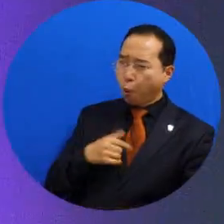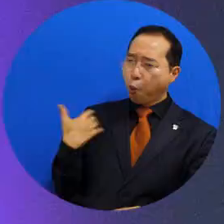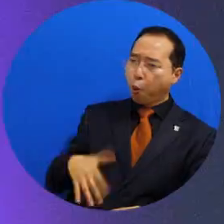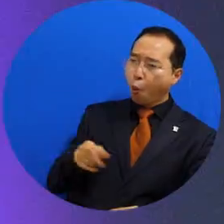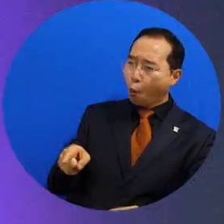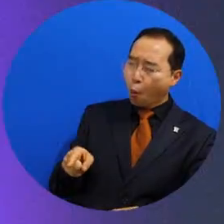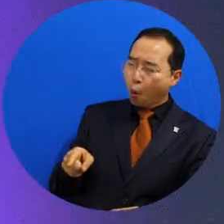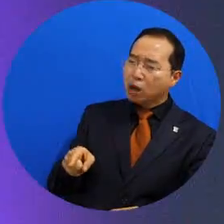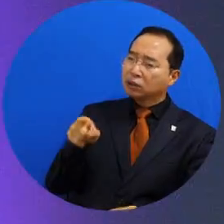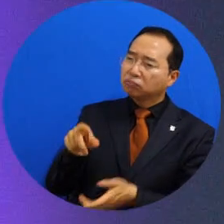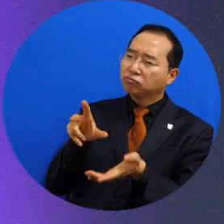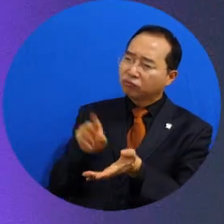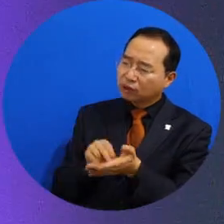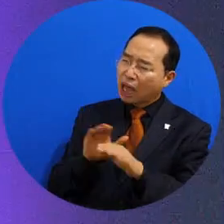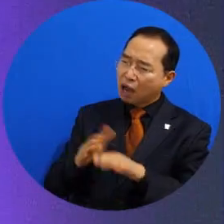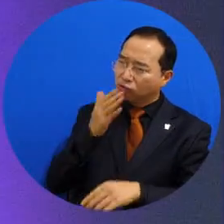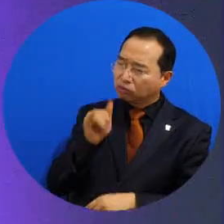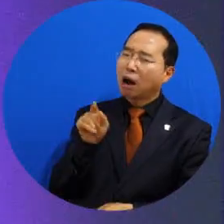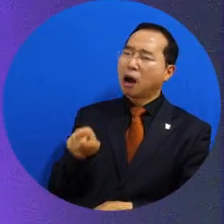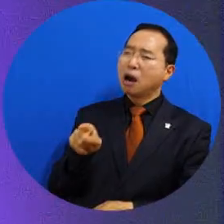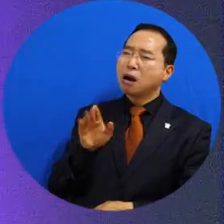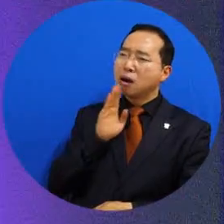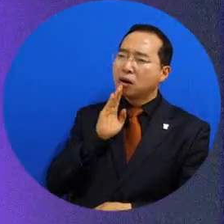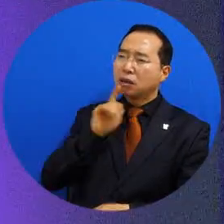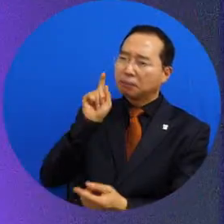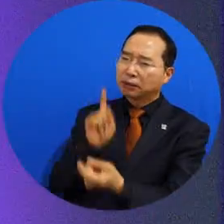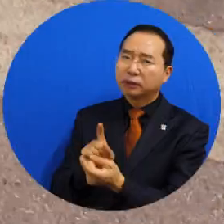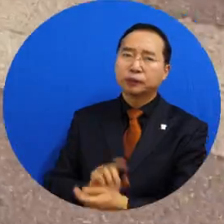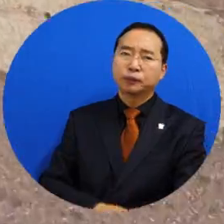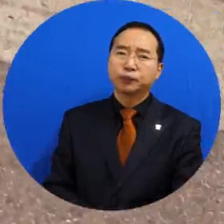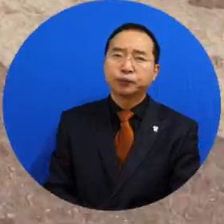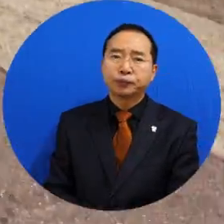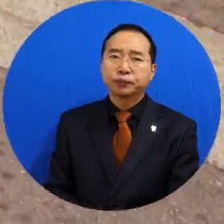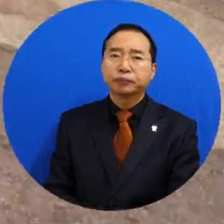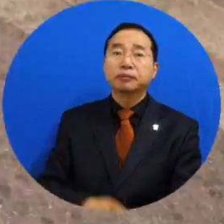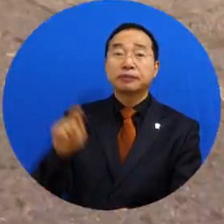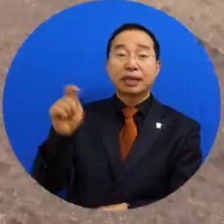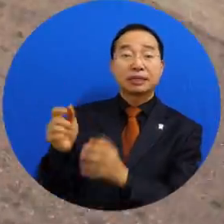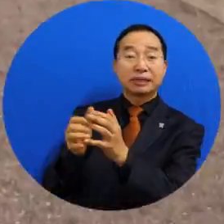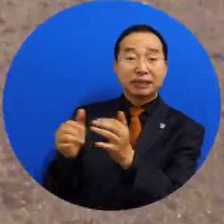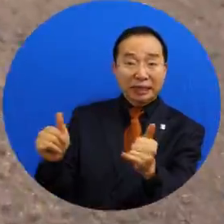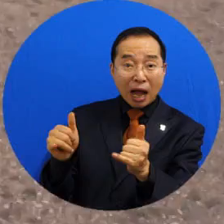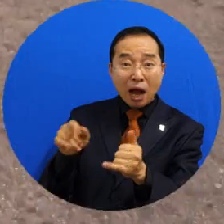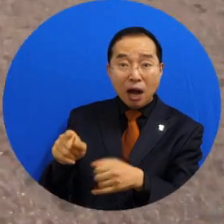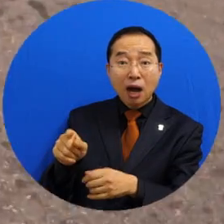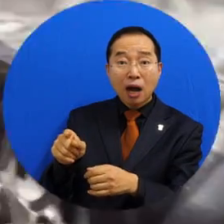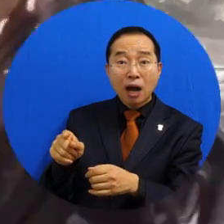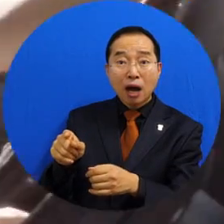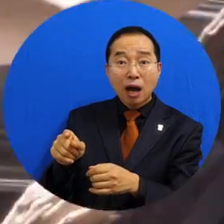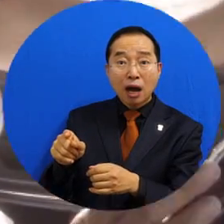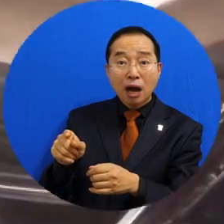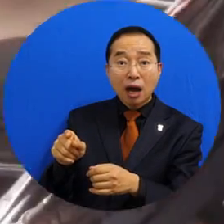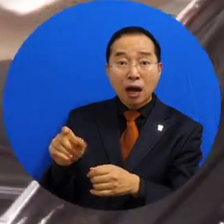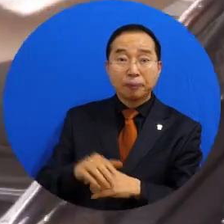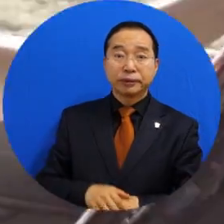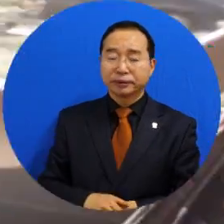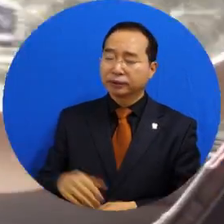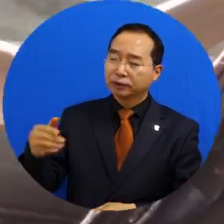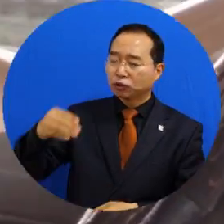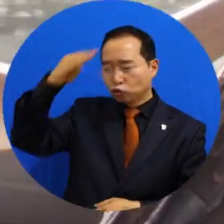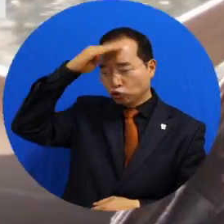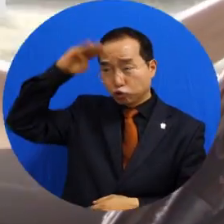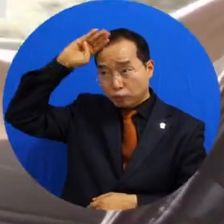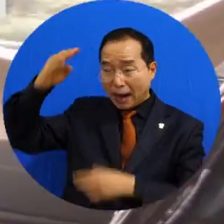고민을 풀어줄 수 있는 사람이다. 저는 그 확신이 있었어요. From a hostel I booked several days ago just happens to be